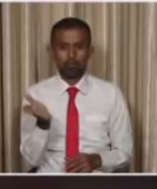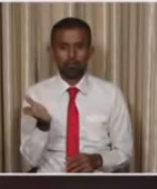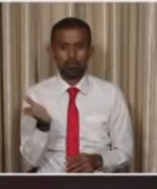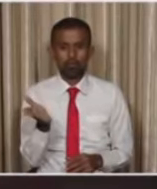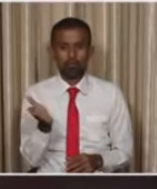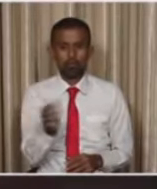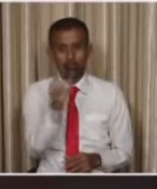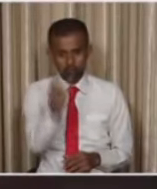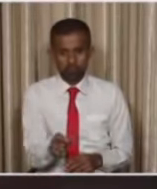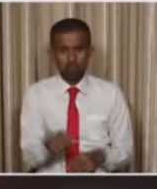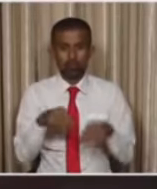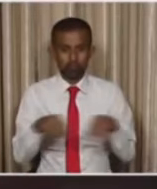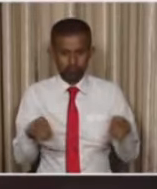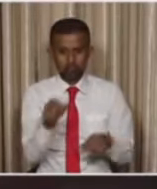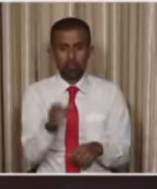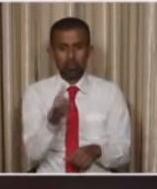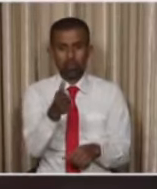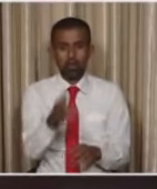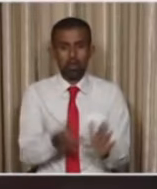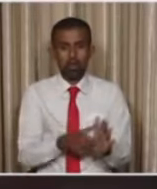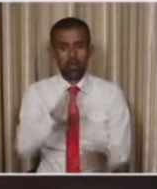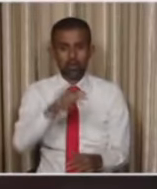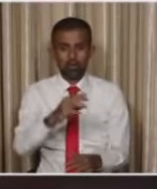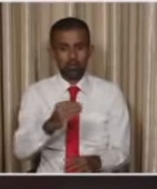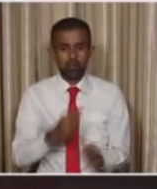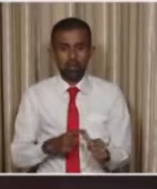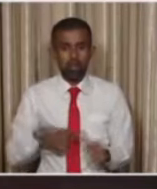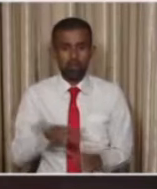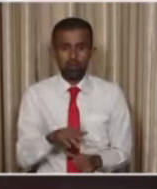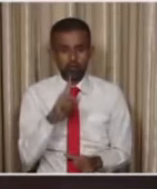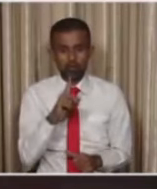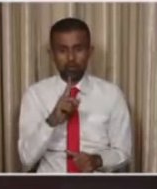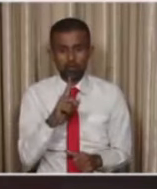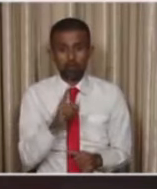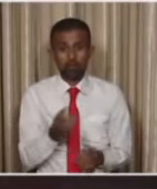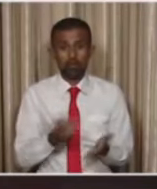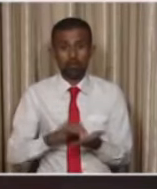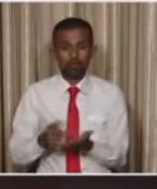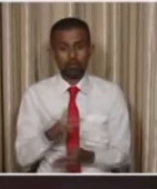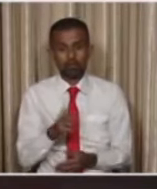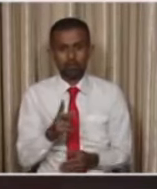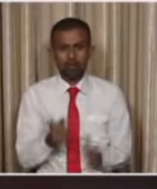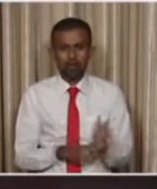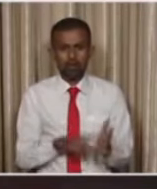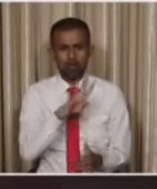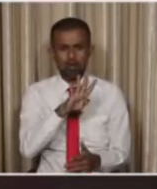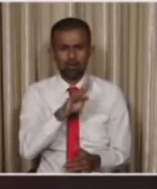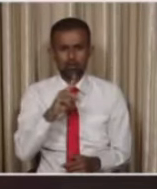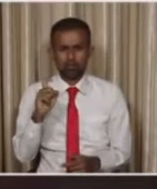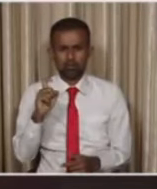බුදුමත් ගොවියෙක්නේ ලක්ෂ 30ක් ගන්න පුළුවන් ද අක්කරයකින්? කන්න දෙකෙන්ම උපරිමුණොත් ලක්ෂ 4ක් 4000ක්